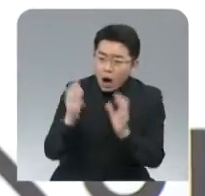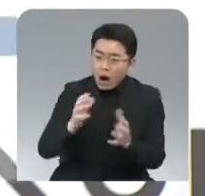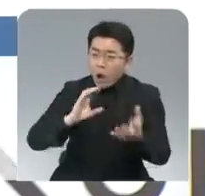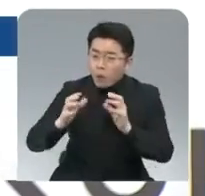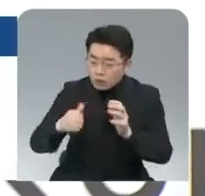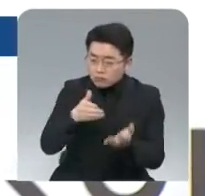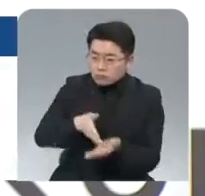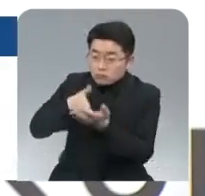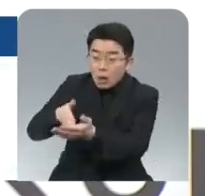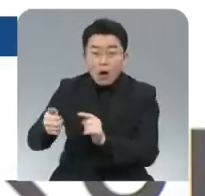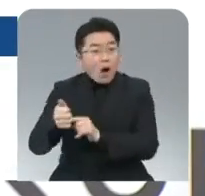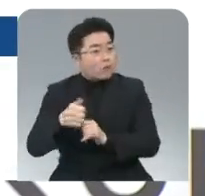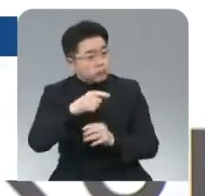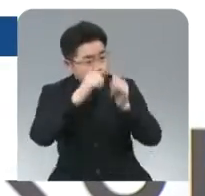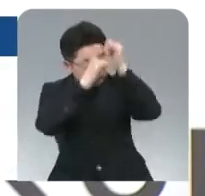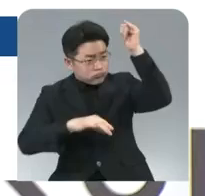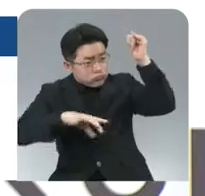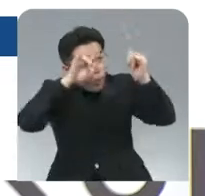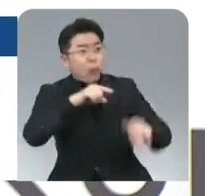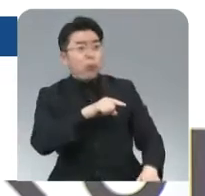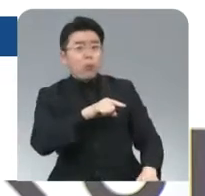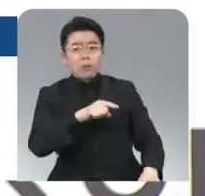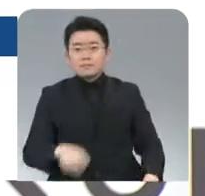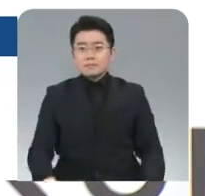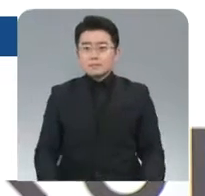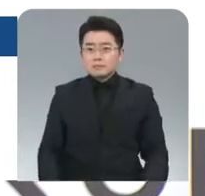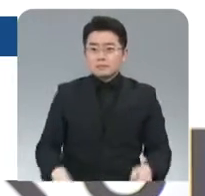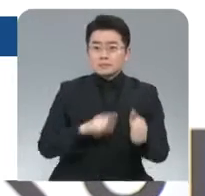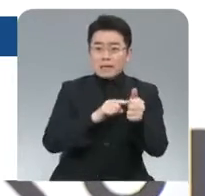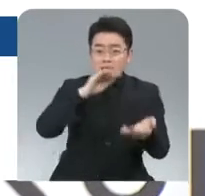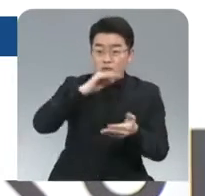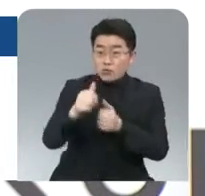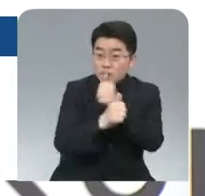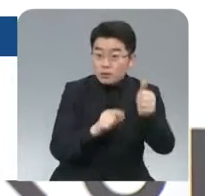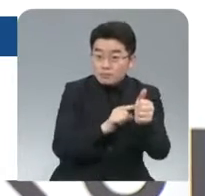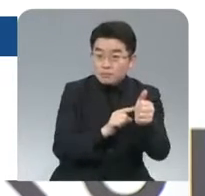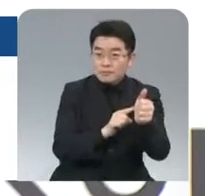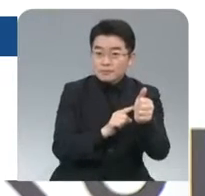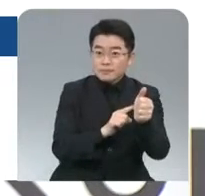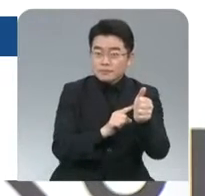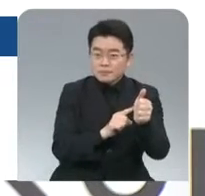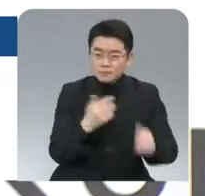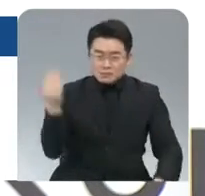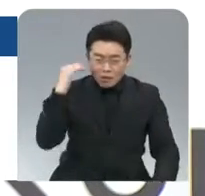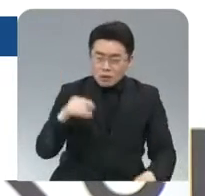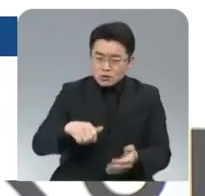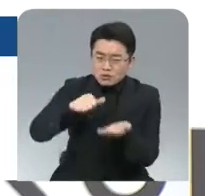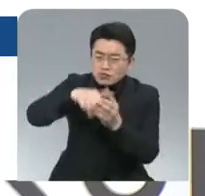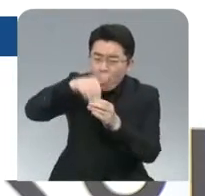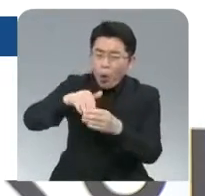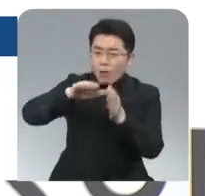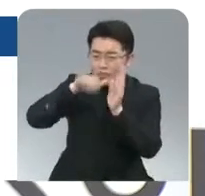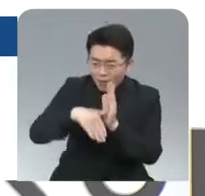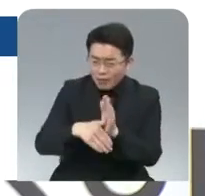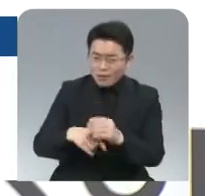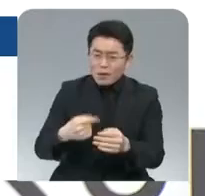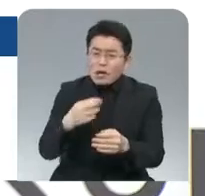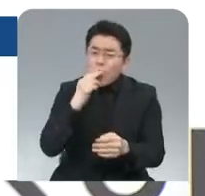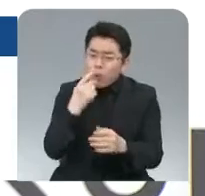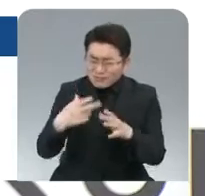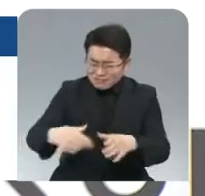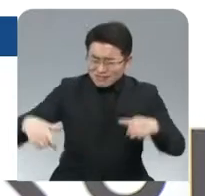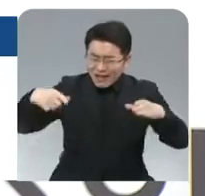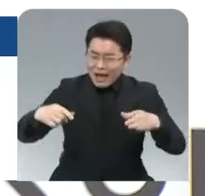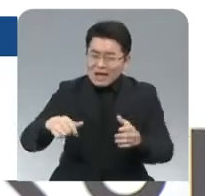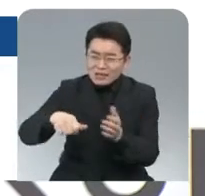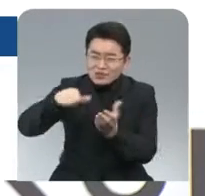両国の堅固な連携のもと緊密に協力する礎を築くためのものとしています